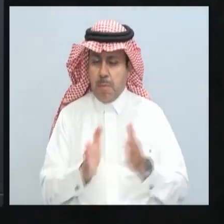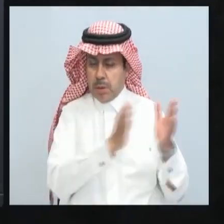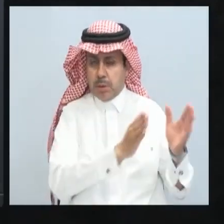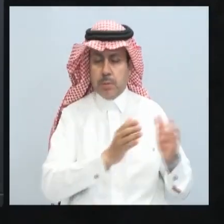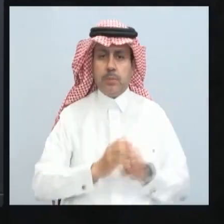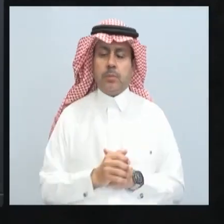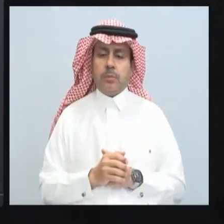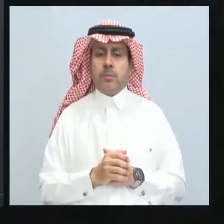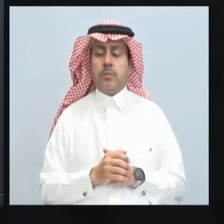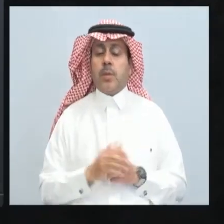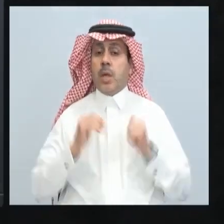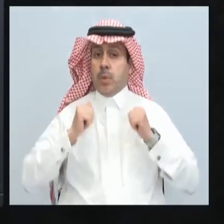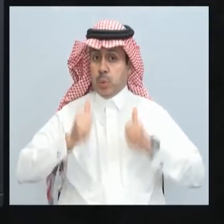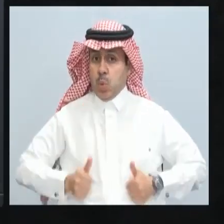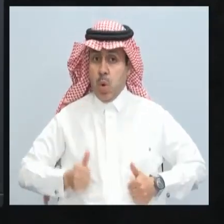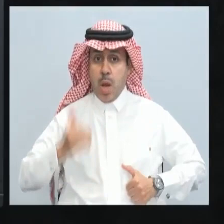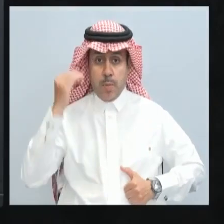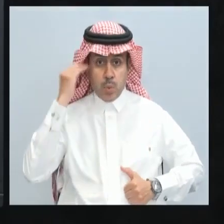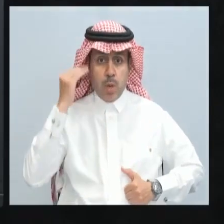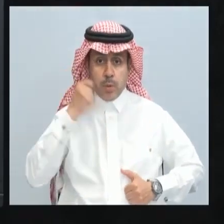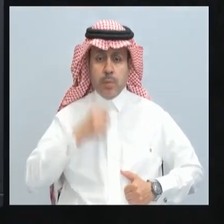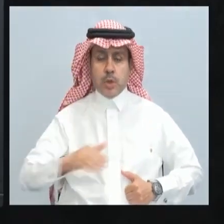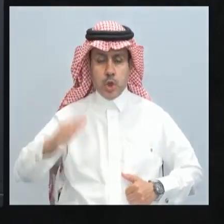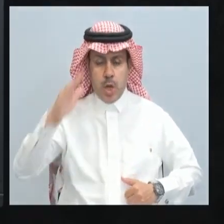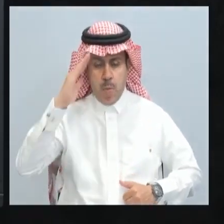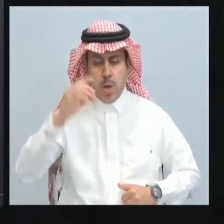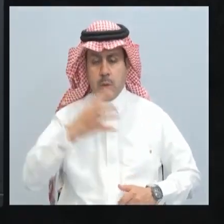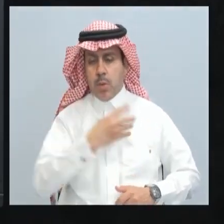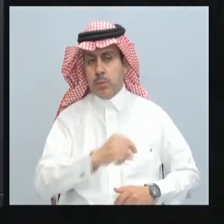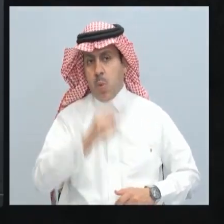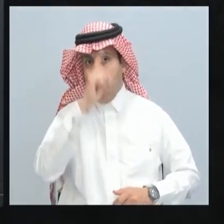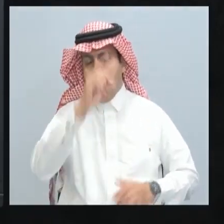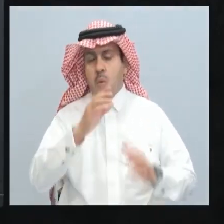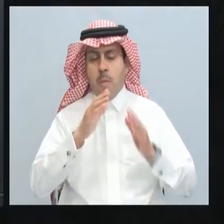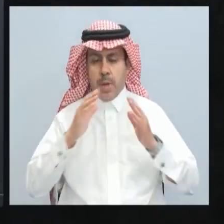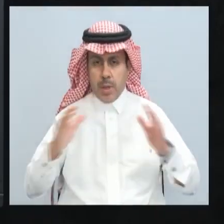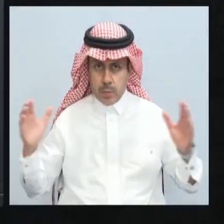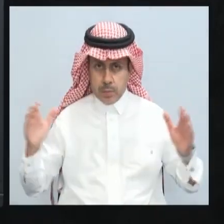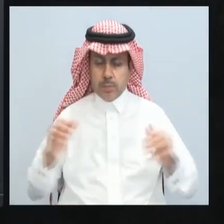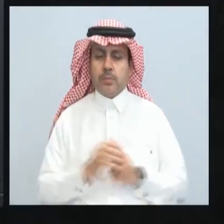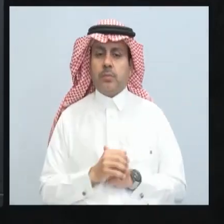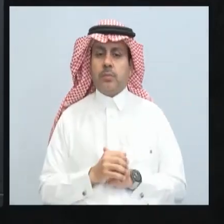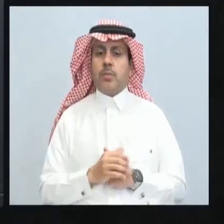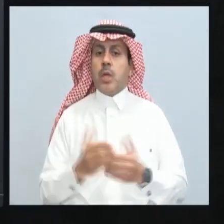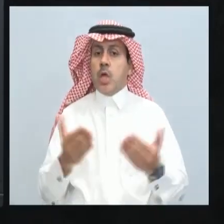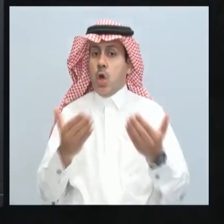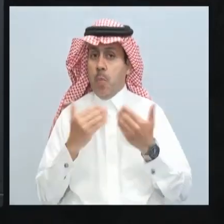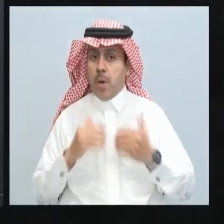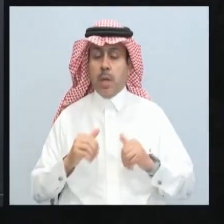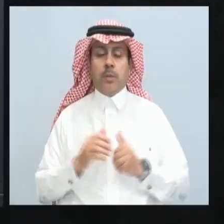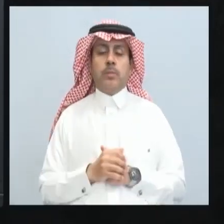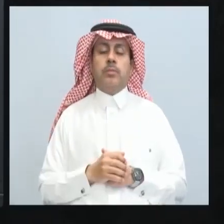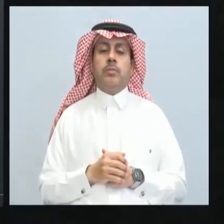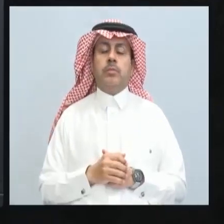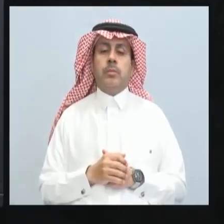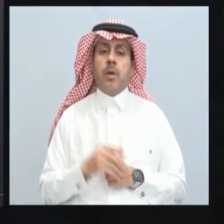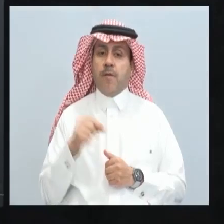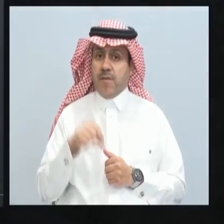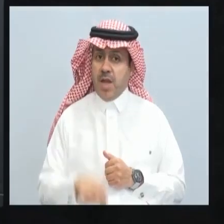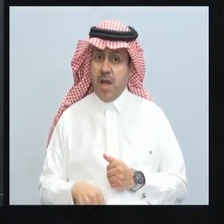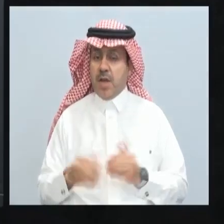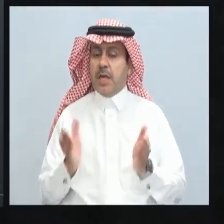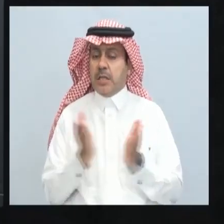اما بعد ايها الطلاب والطالبات سلام الله عليكم ورحمته وبركاته حياكم الله تعالى وبياكم